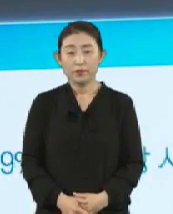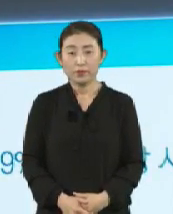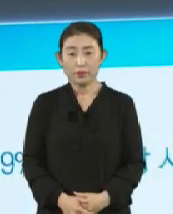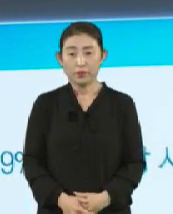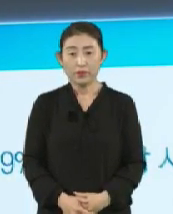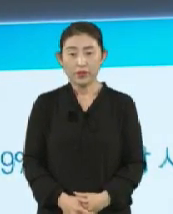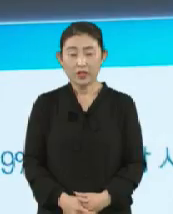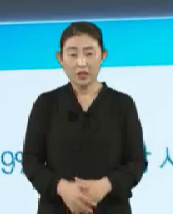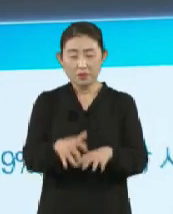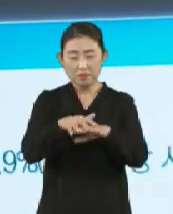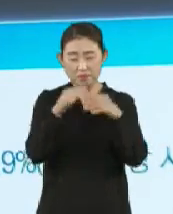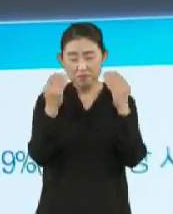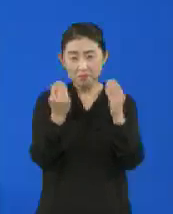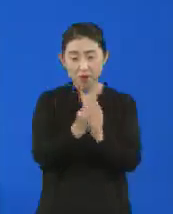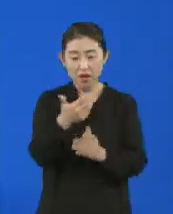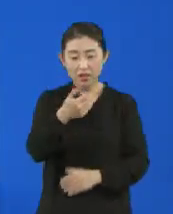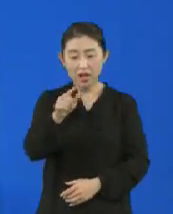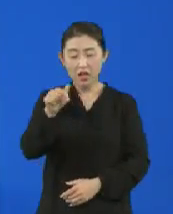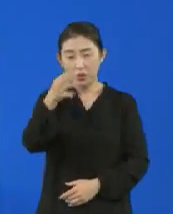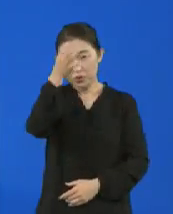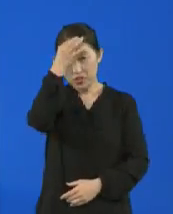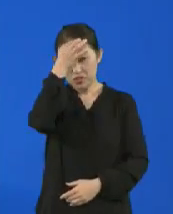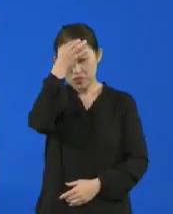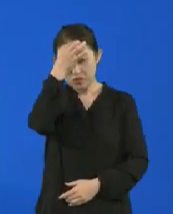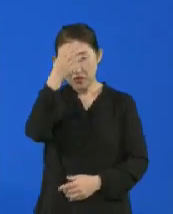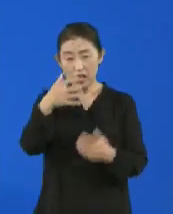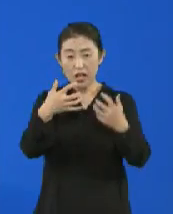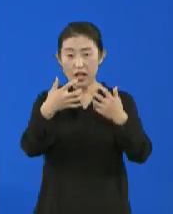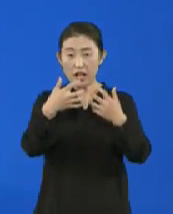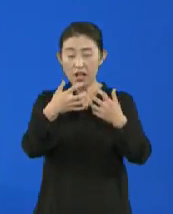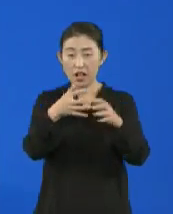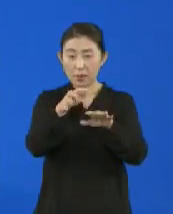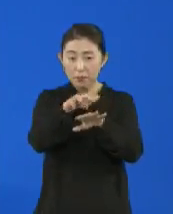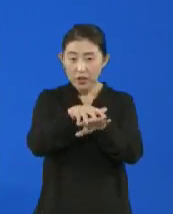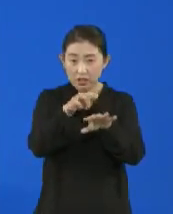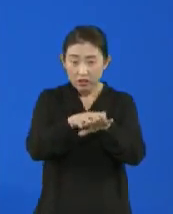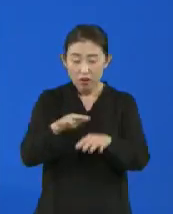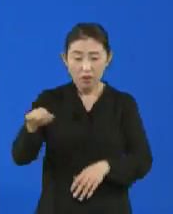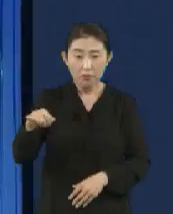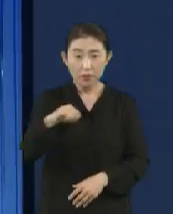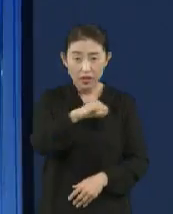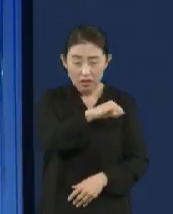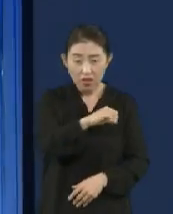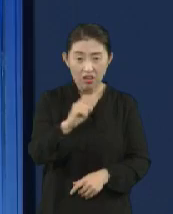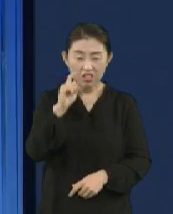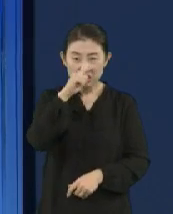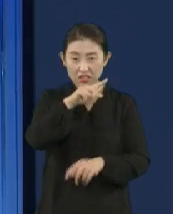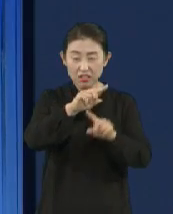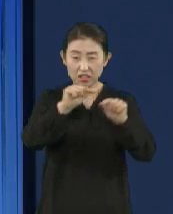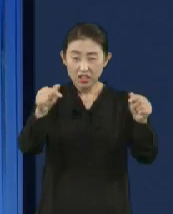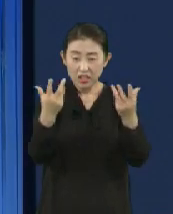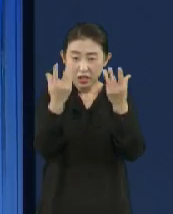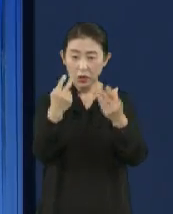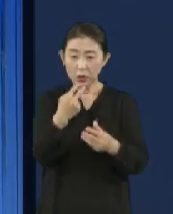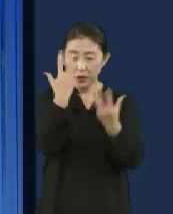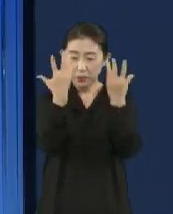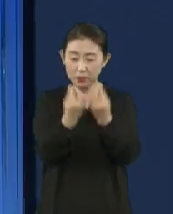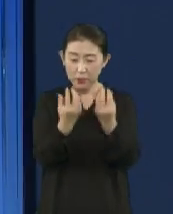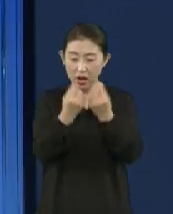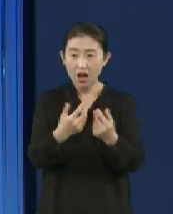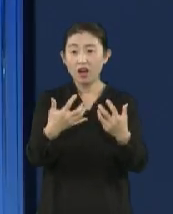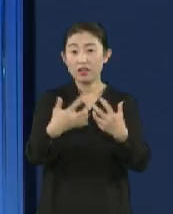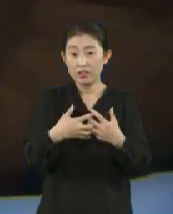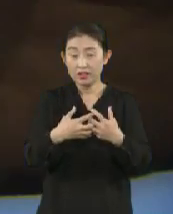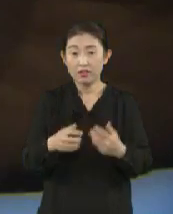셀 틈 없는 구조의 나노 기술을 이용한 필터를 개발해 세균과 바이러스, 오존과 유해 화학가스까지 잡는 공기